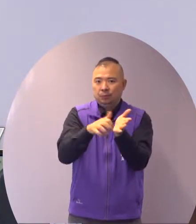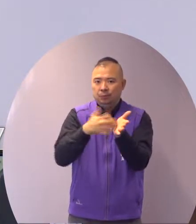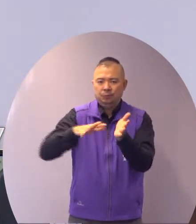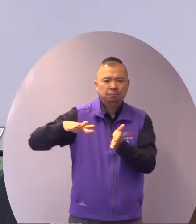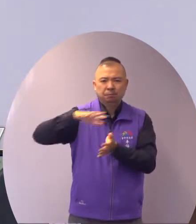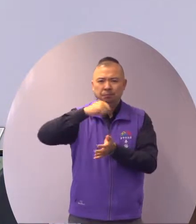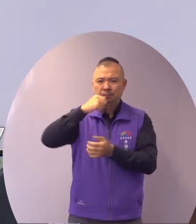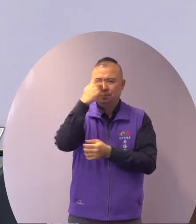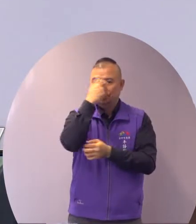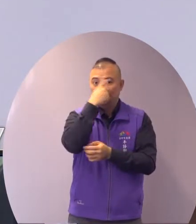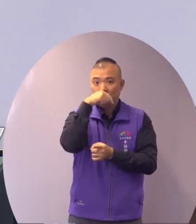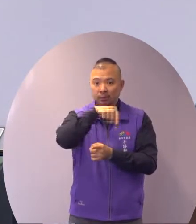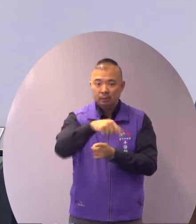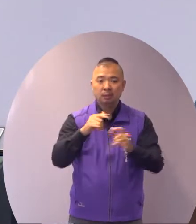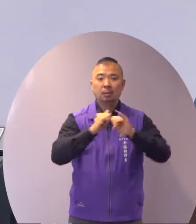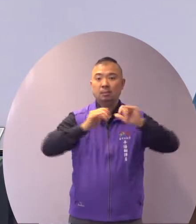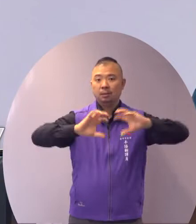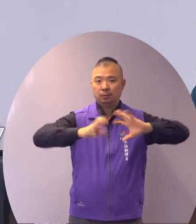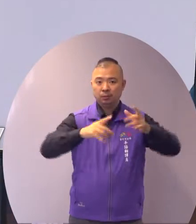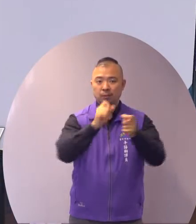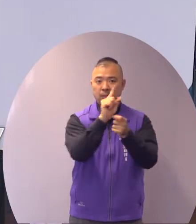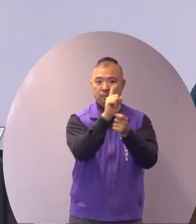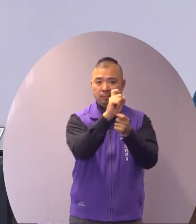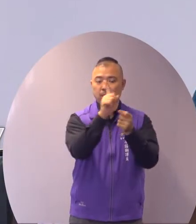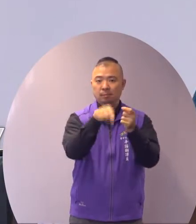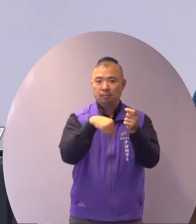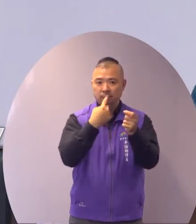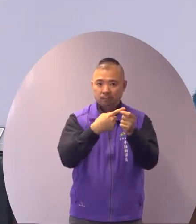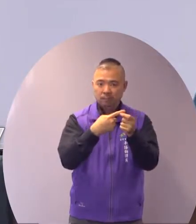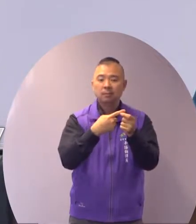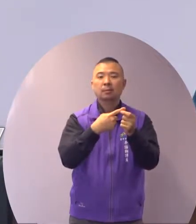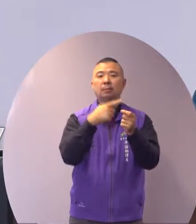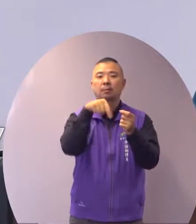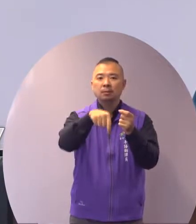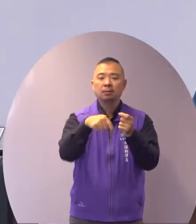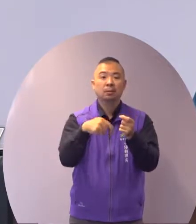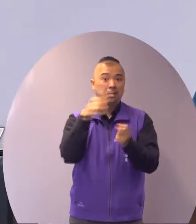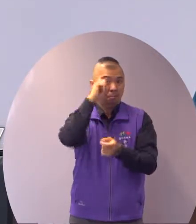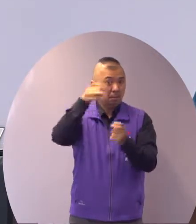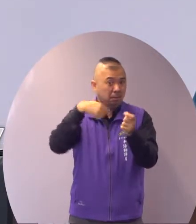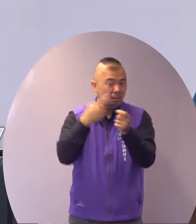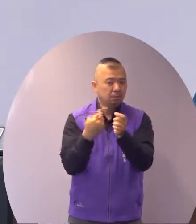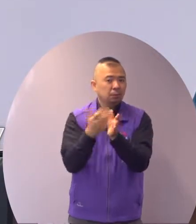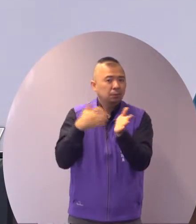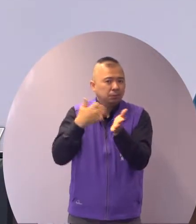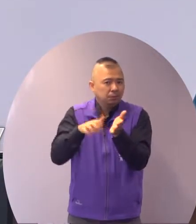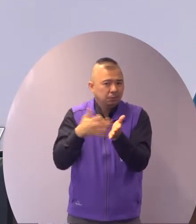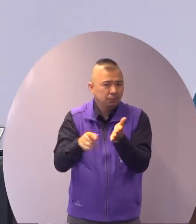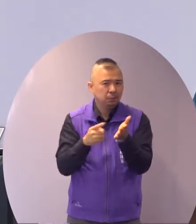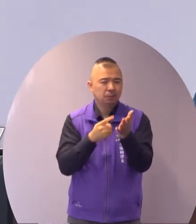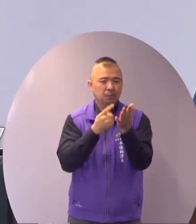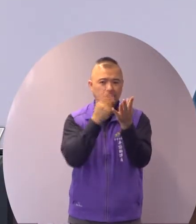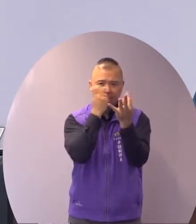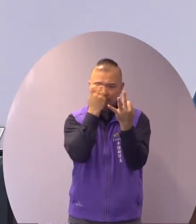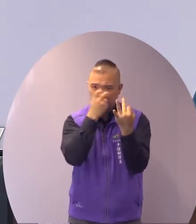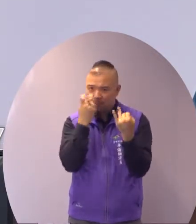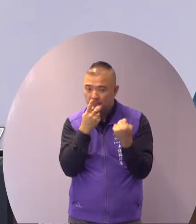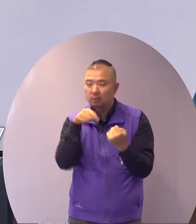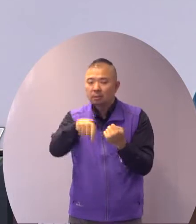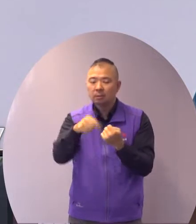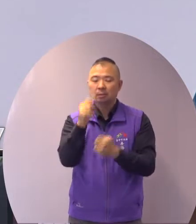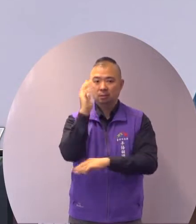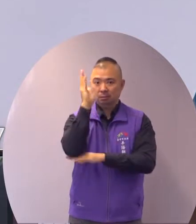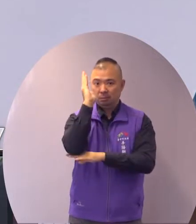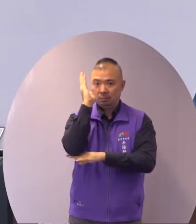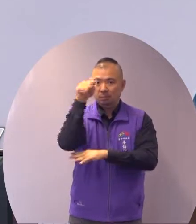就是我们民国111年度明年度的预算审查，所以所有的小内阁的同仁首长